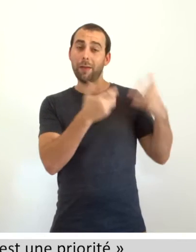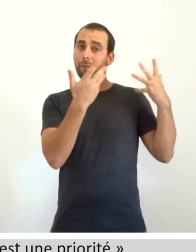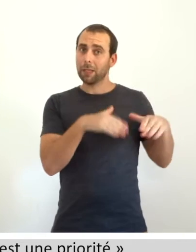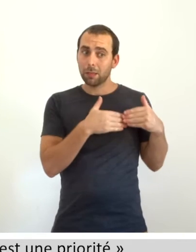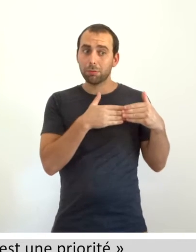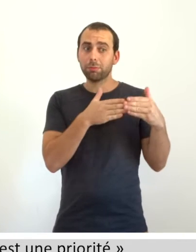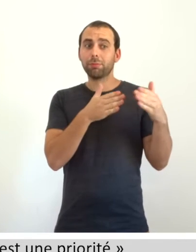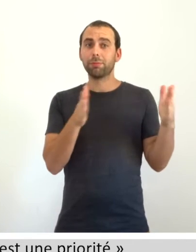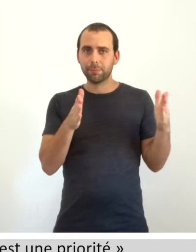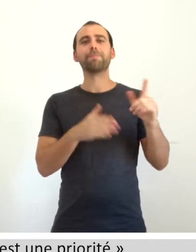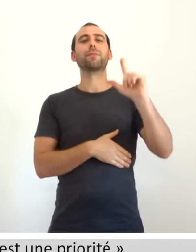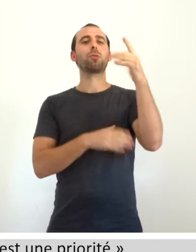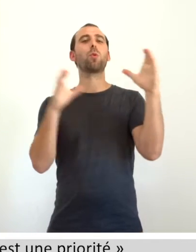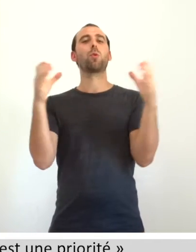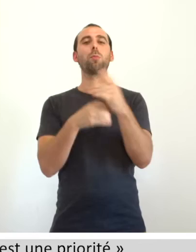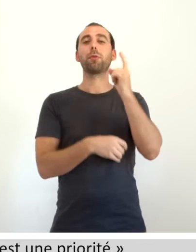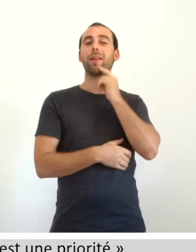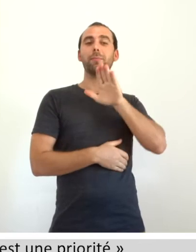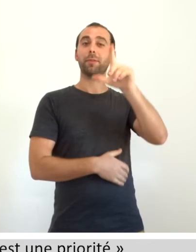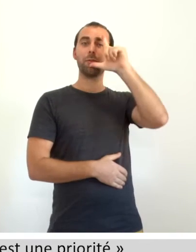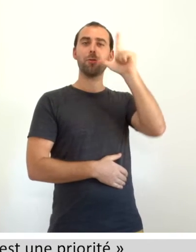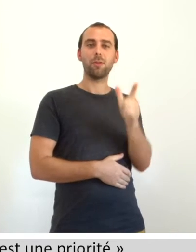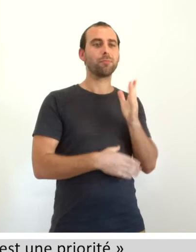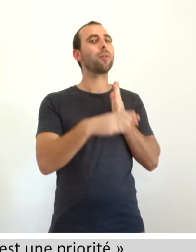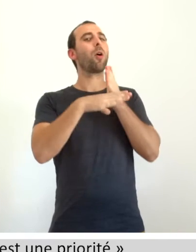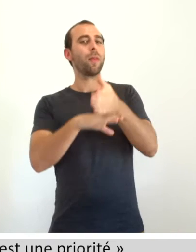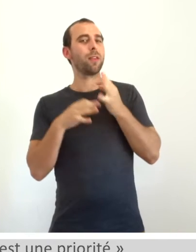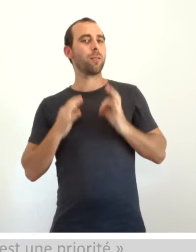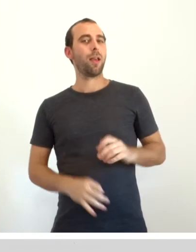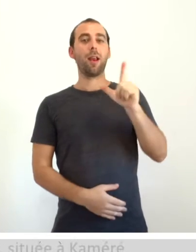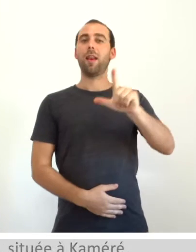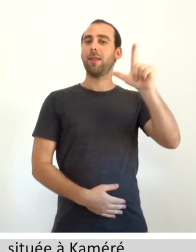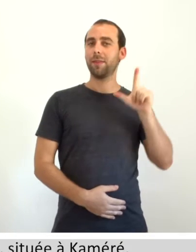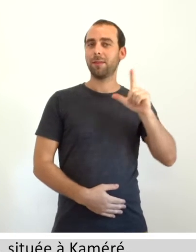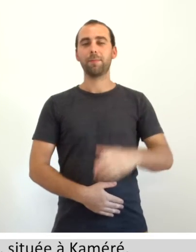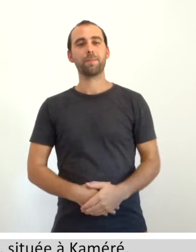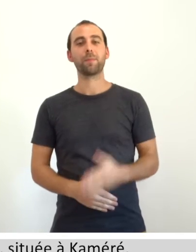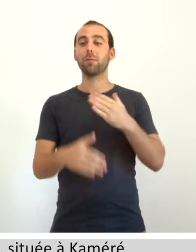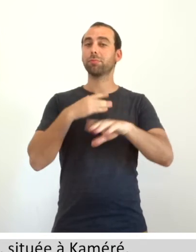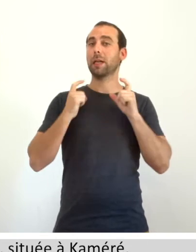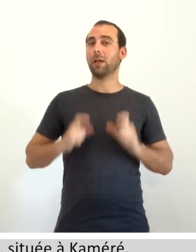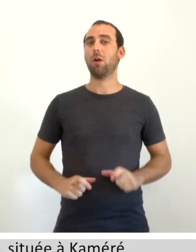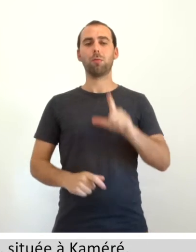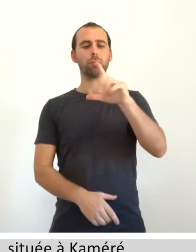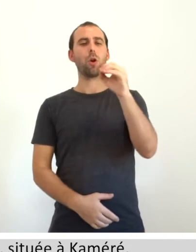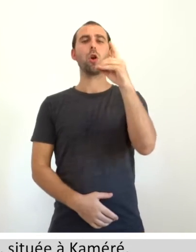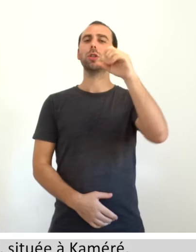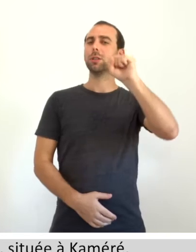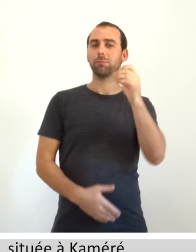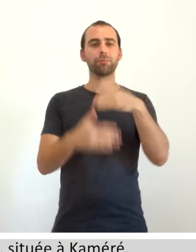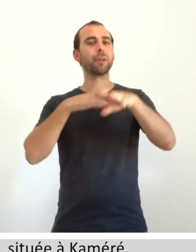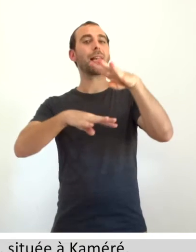Confinement aménagé oblige, le second groupe d'élèves de la province sud a fait sa rentrée ce lundi,